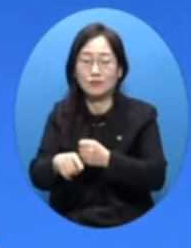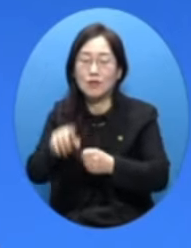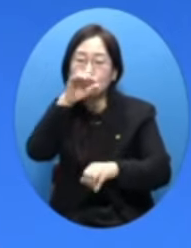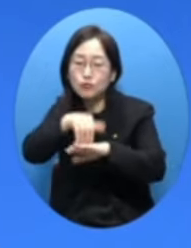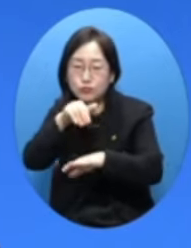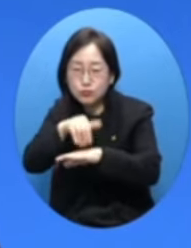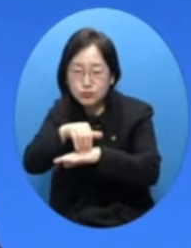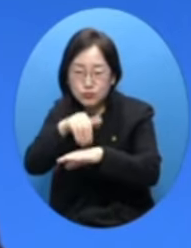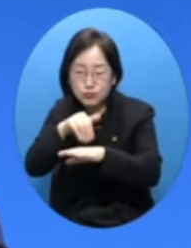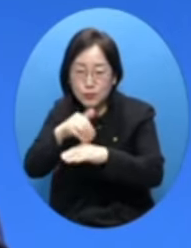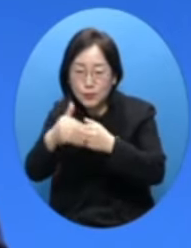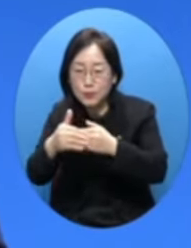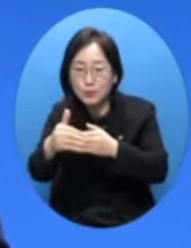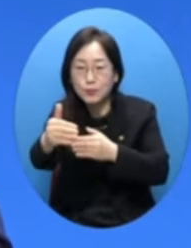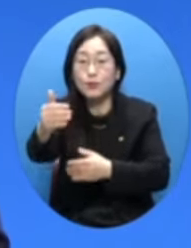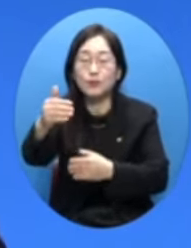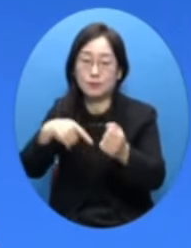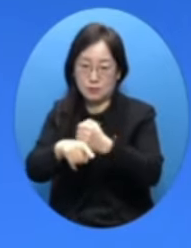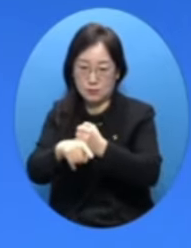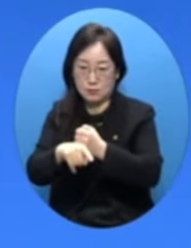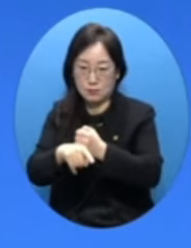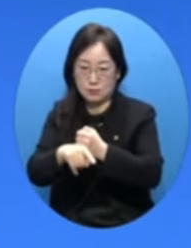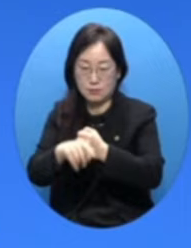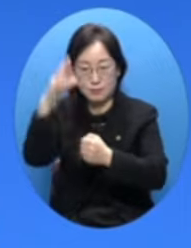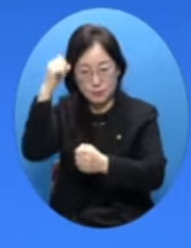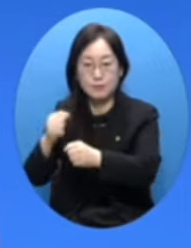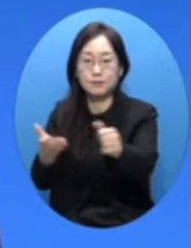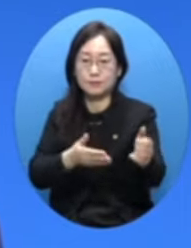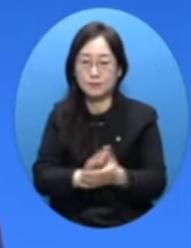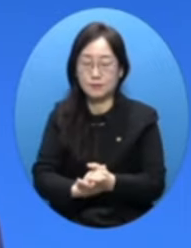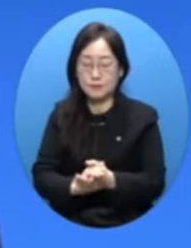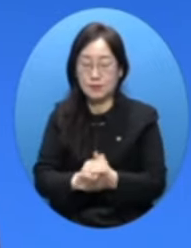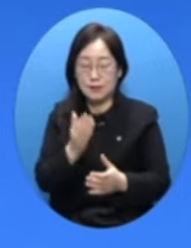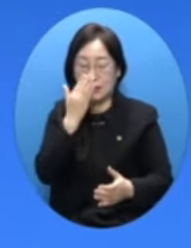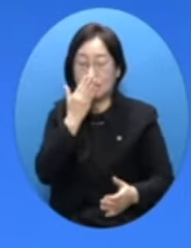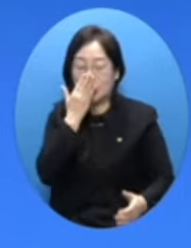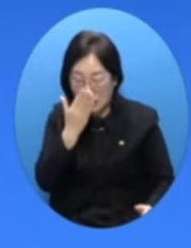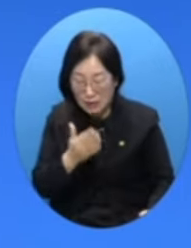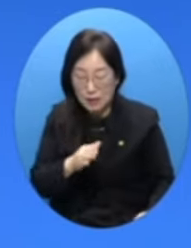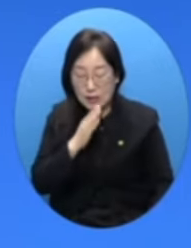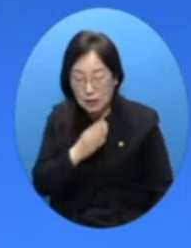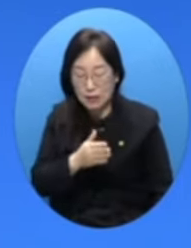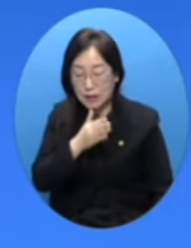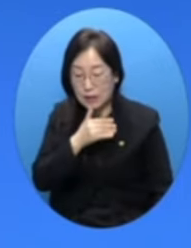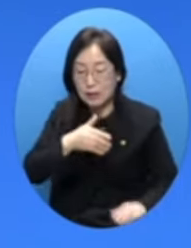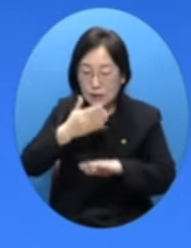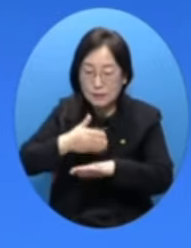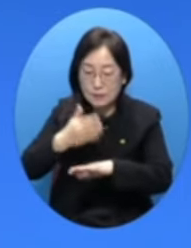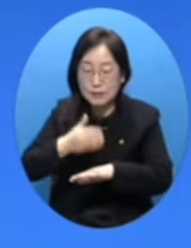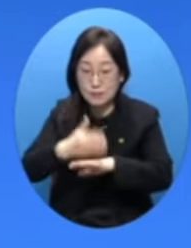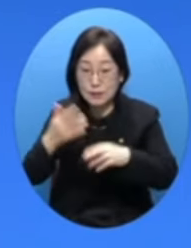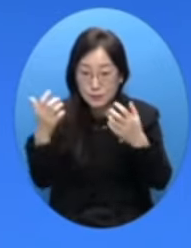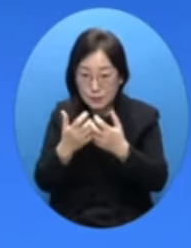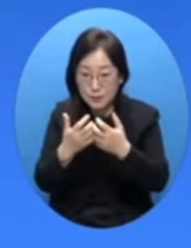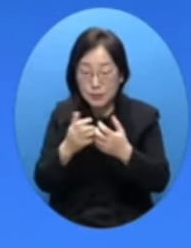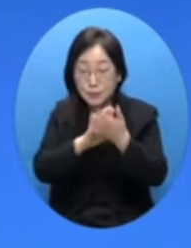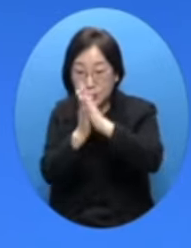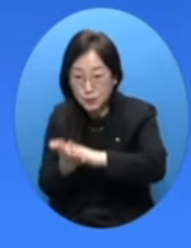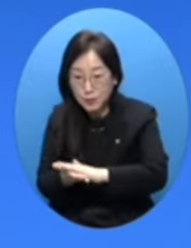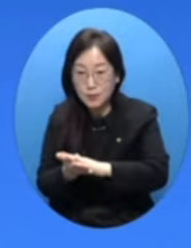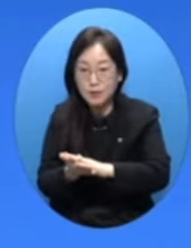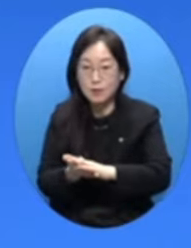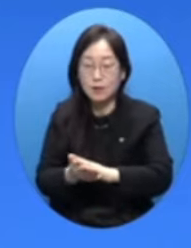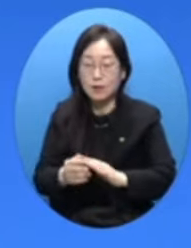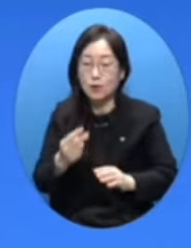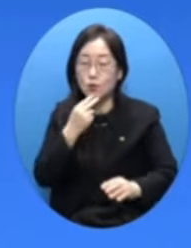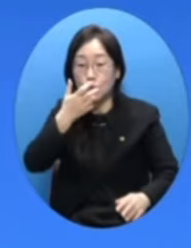훈련시키는 하나님의 과정이라는 것을 잊지 않게 되기를 바랍니다. 깨어지고 낮아지고 감사가 넘쳐나면 요셉처럼 위대한 하나님의 사람으로